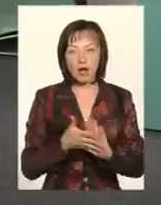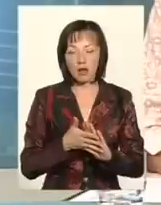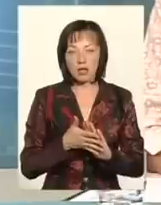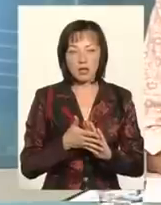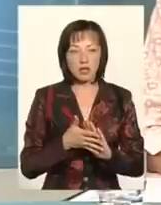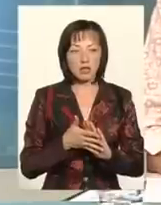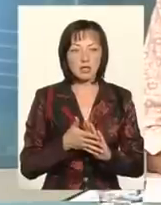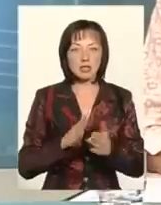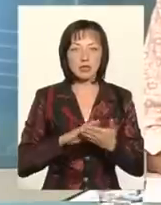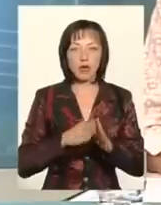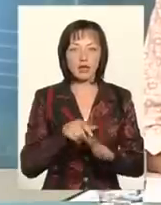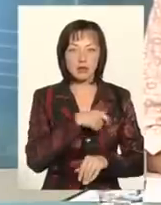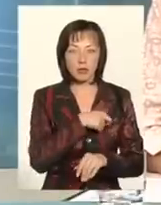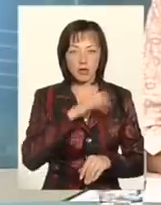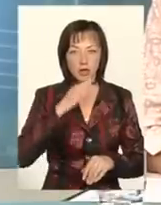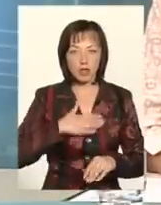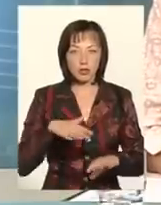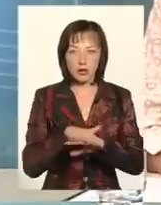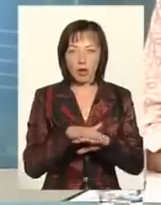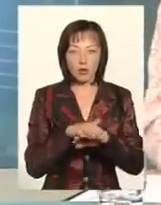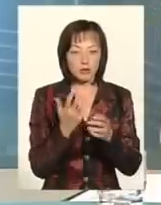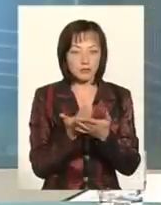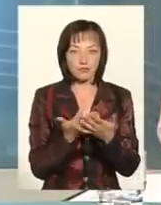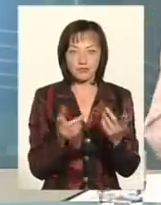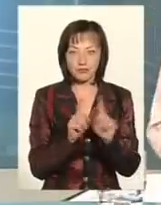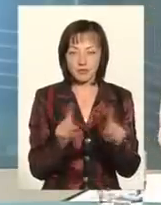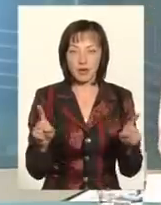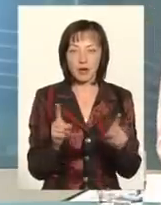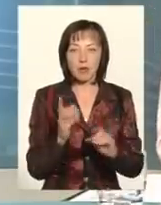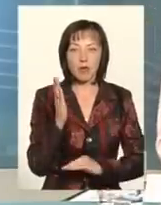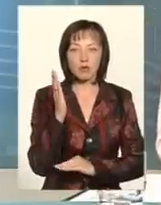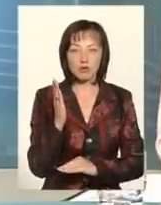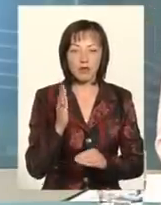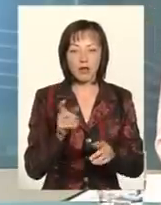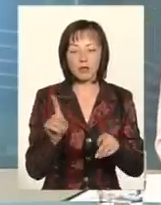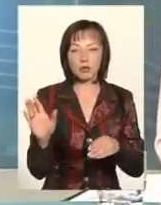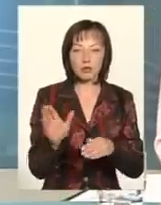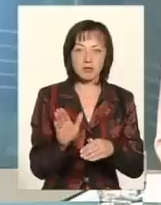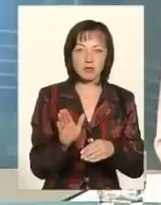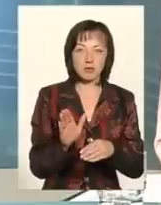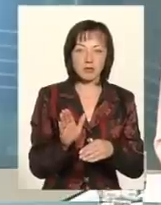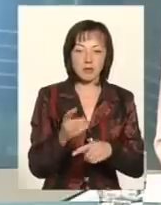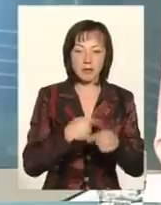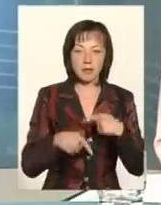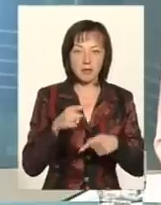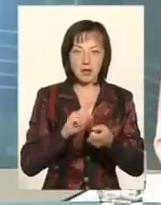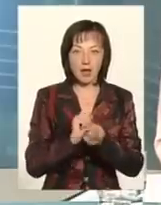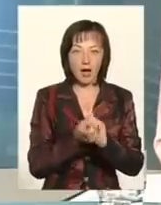ситуації з депутатами нашими народними взагалі неоднозначна одні проголосували потім відкликають свої